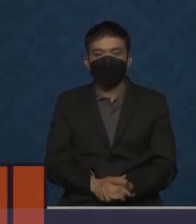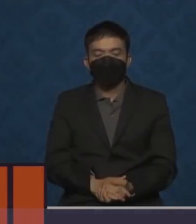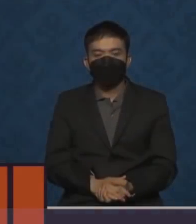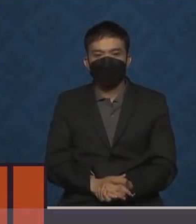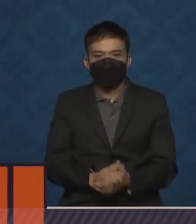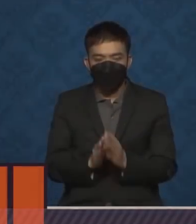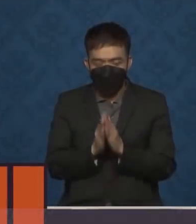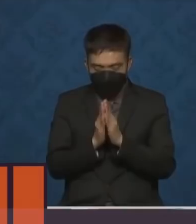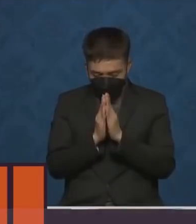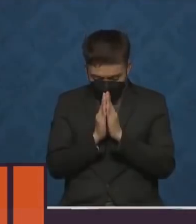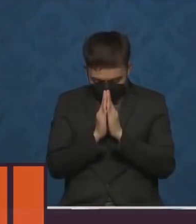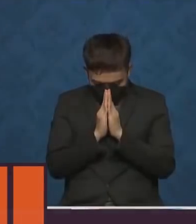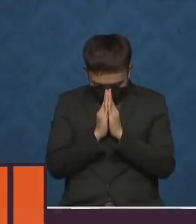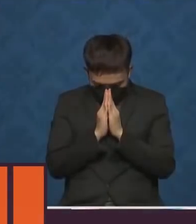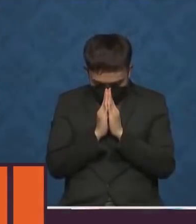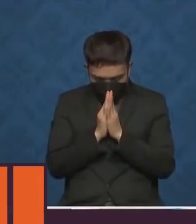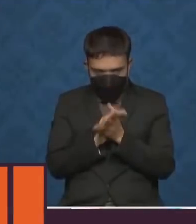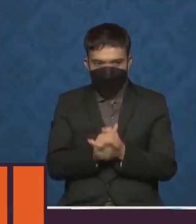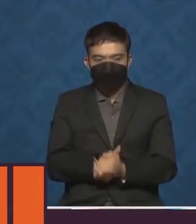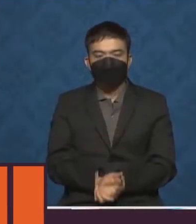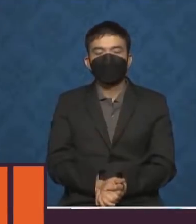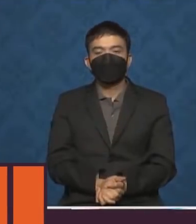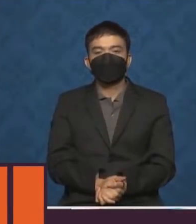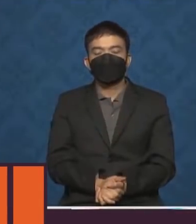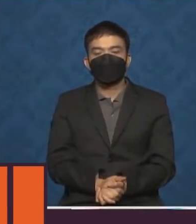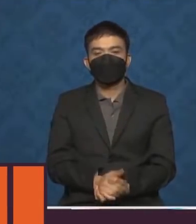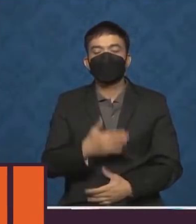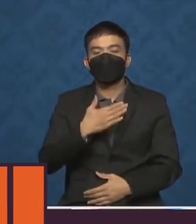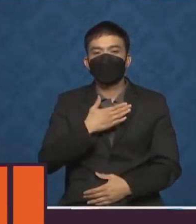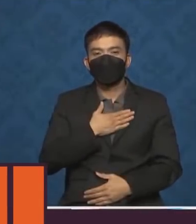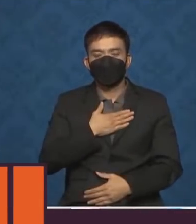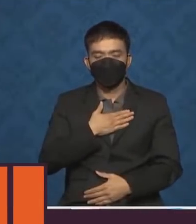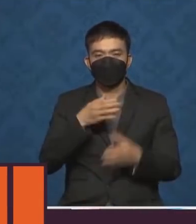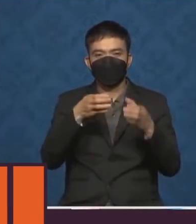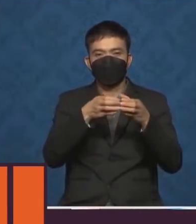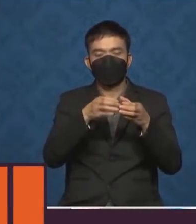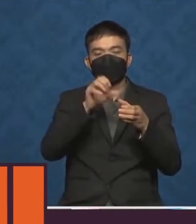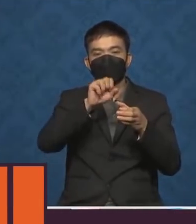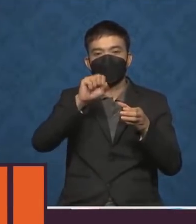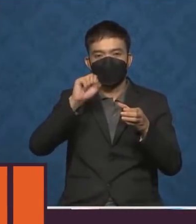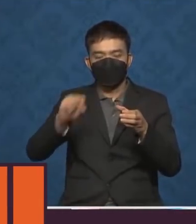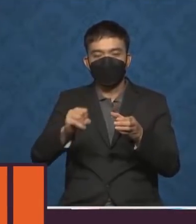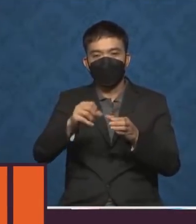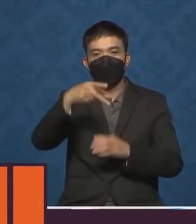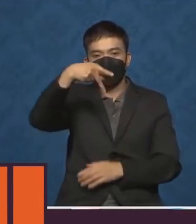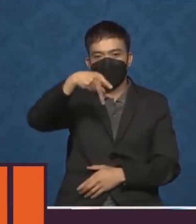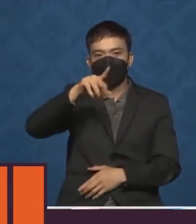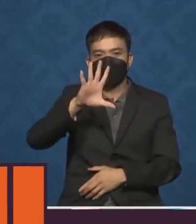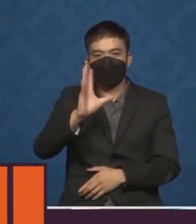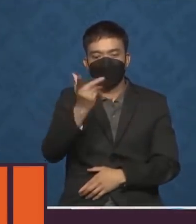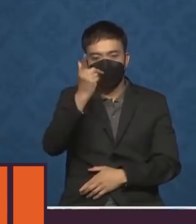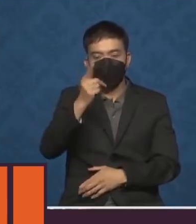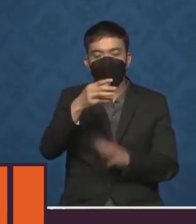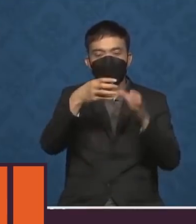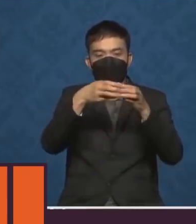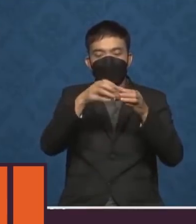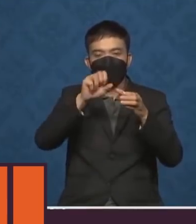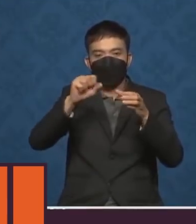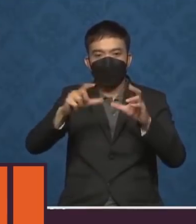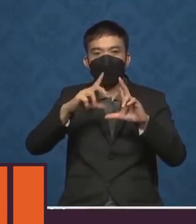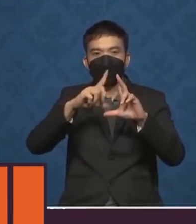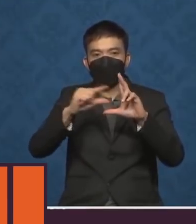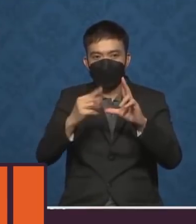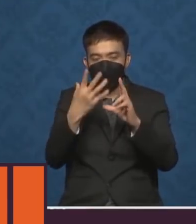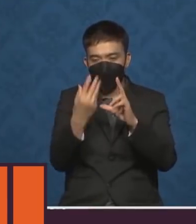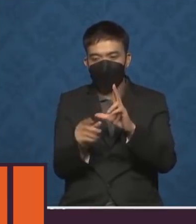เรียนท่านประธานสภาที่เคารพครับผมปฏิภัทรสันติพาดาผู้แทนราษฎรจากจังหวัดพิษณุโลกเขต1พรรคก้าวไกลนะครับเหลือเวลาอีก5น